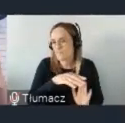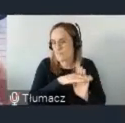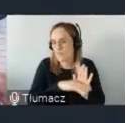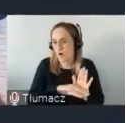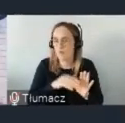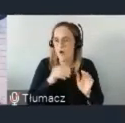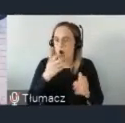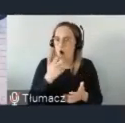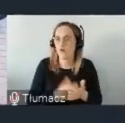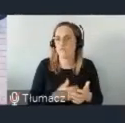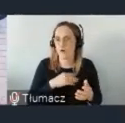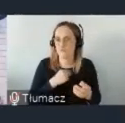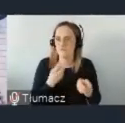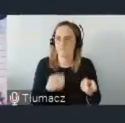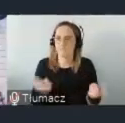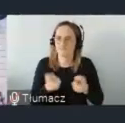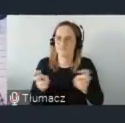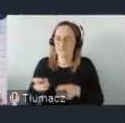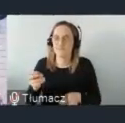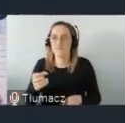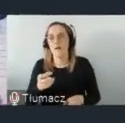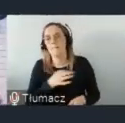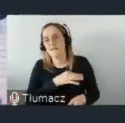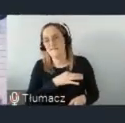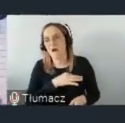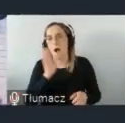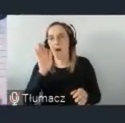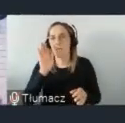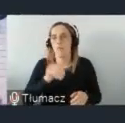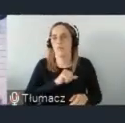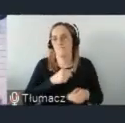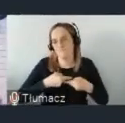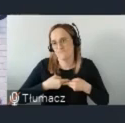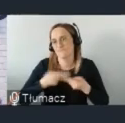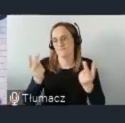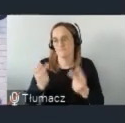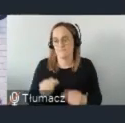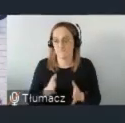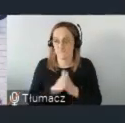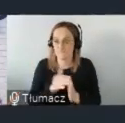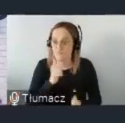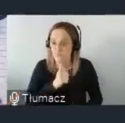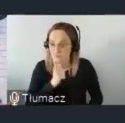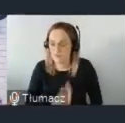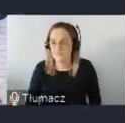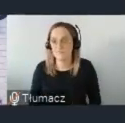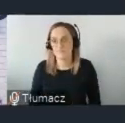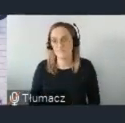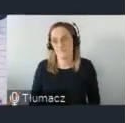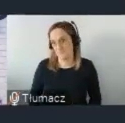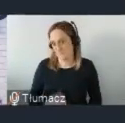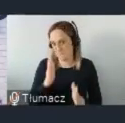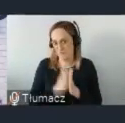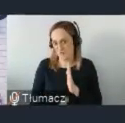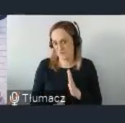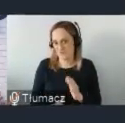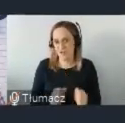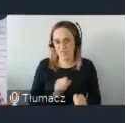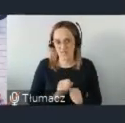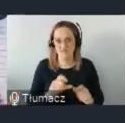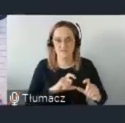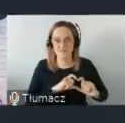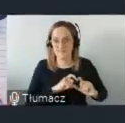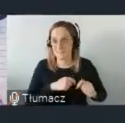że możemy natworzyć prywatnych rzeczy, a potem dopiero je opublikować. Zobaczcie teraz, proszę, jest OK. No i co, proste, prawda, bo jest